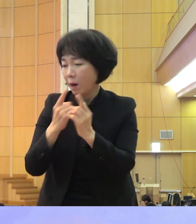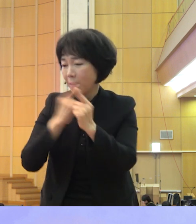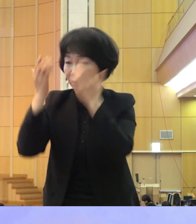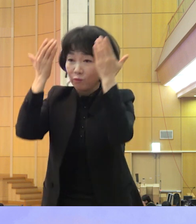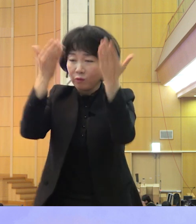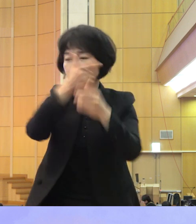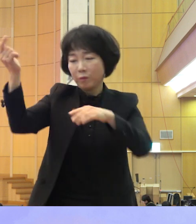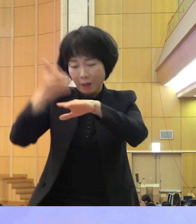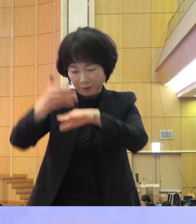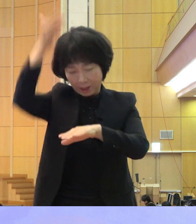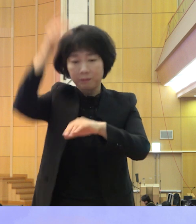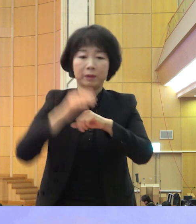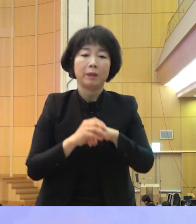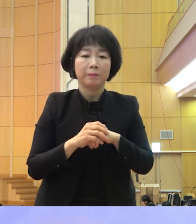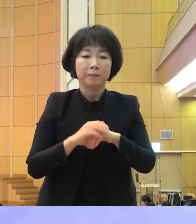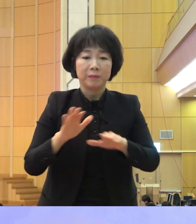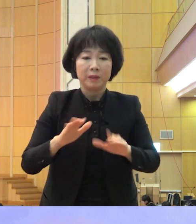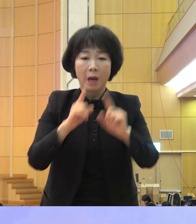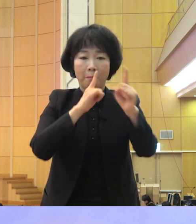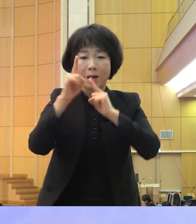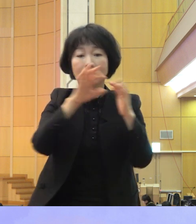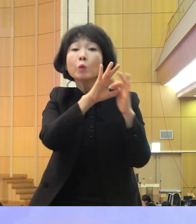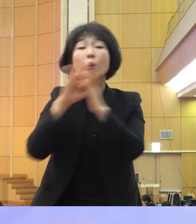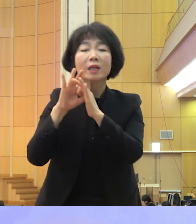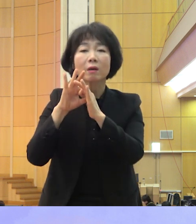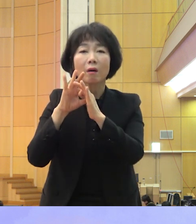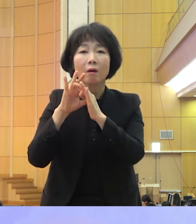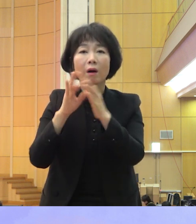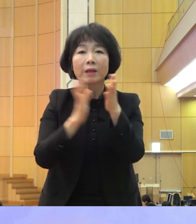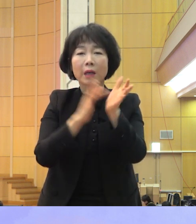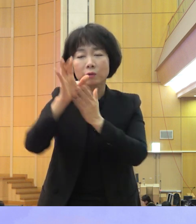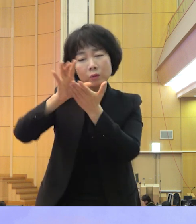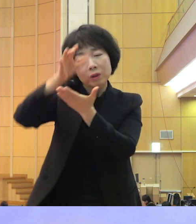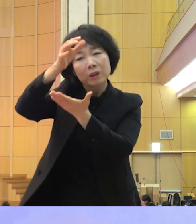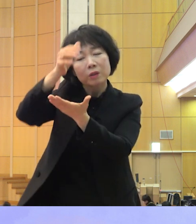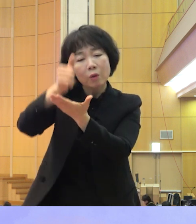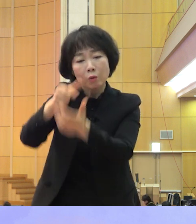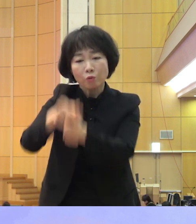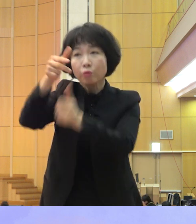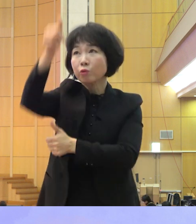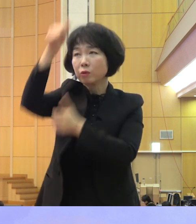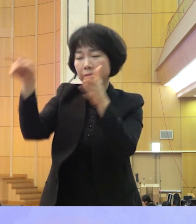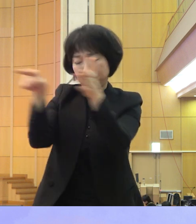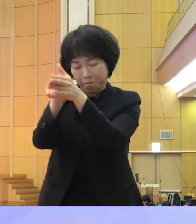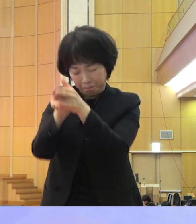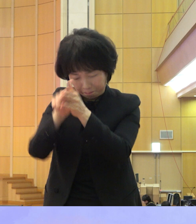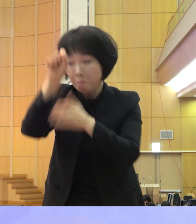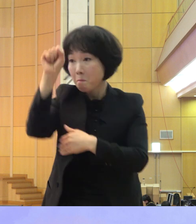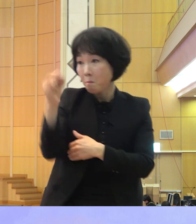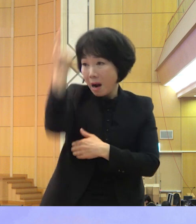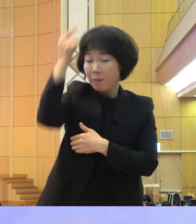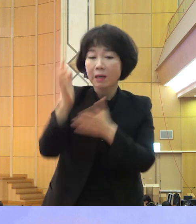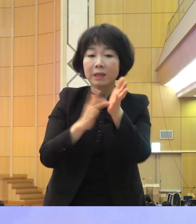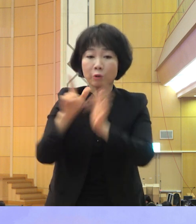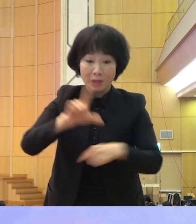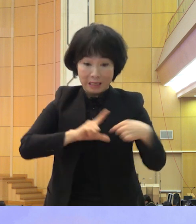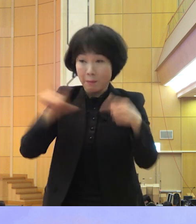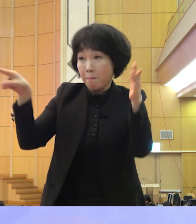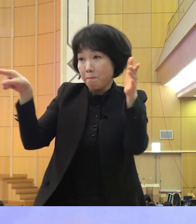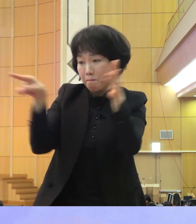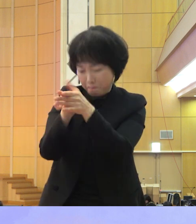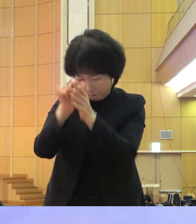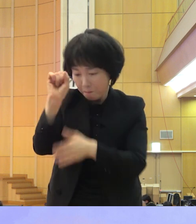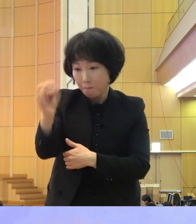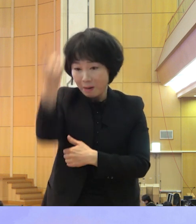말씀 주셔서 감사합니다. 이제 오늘 말씀을 통해서 예수 그리스도를 구주로 믿음으로 말미암아, 예수 이름을